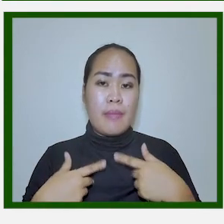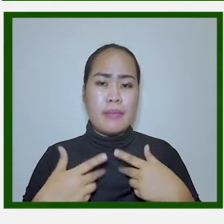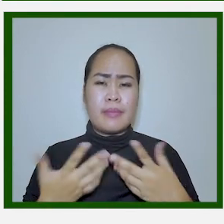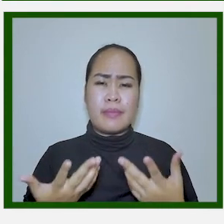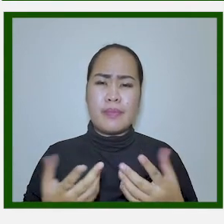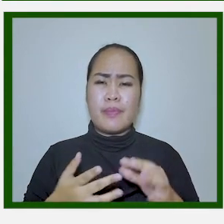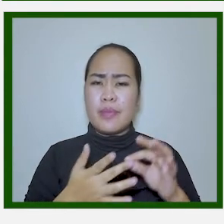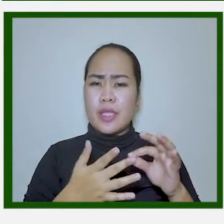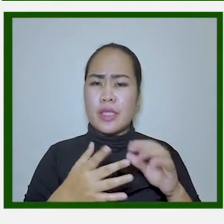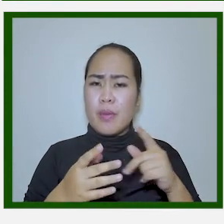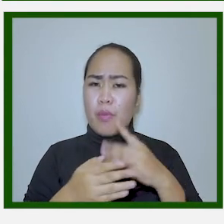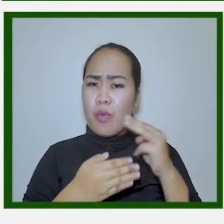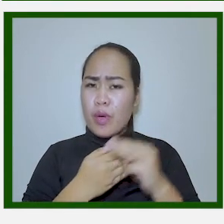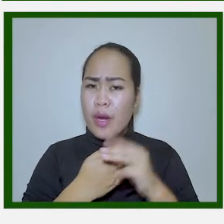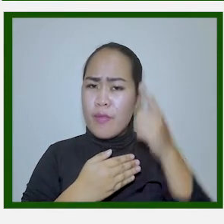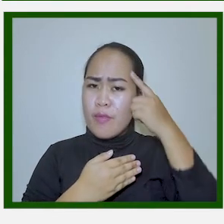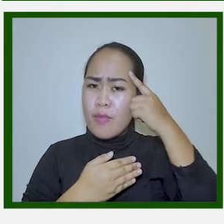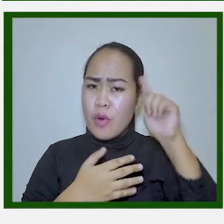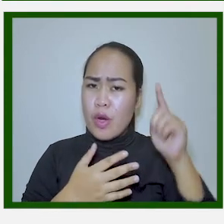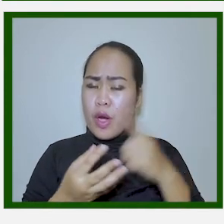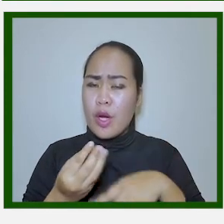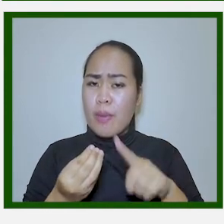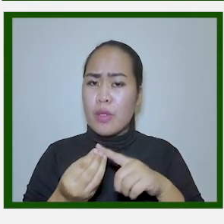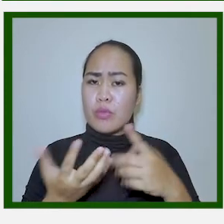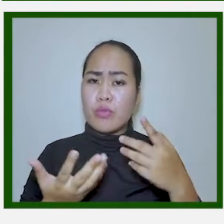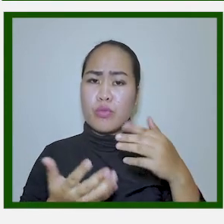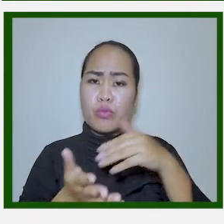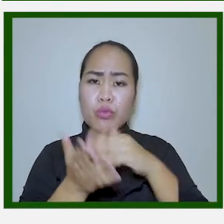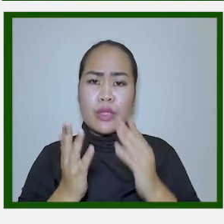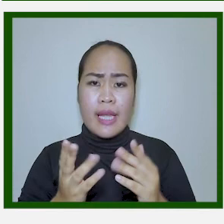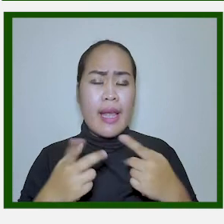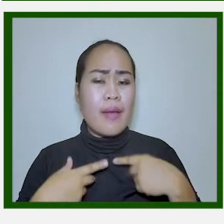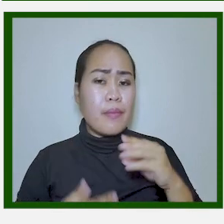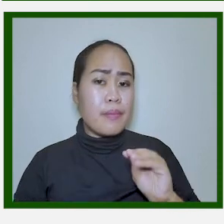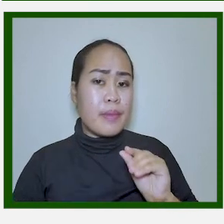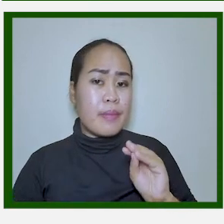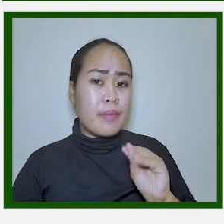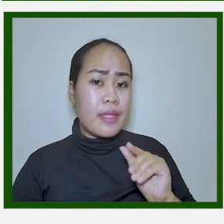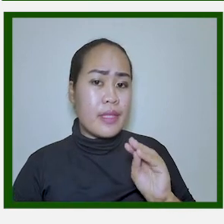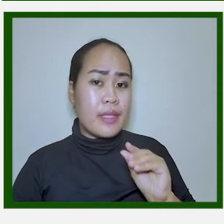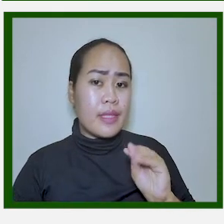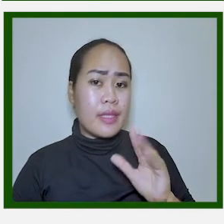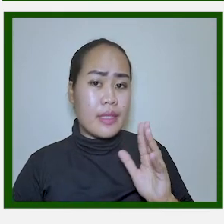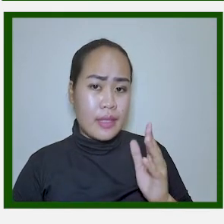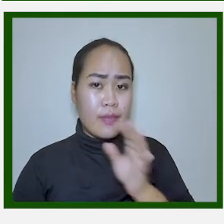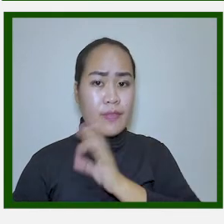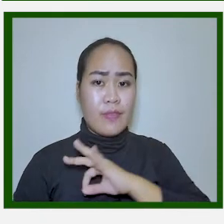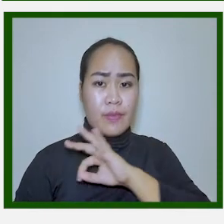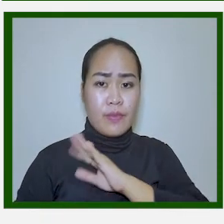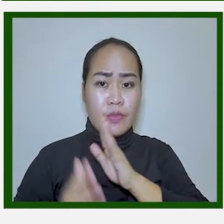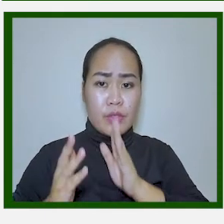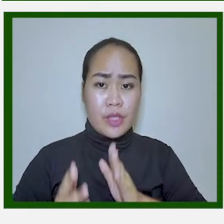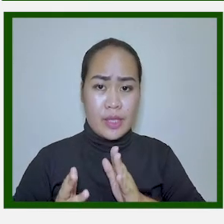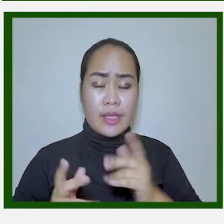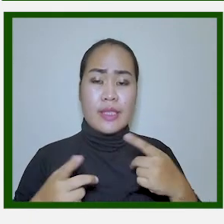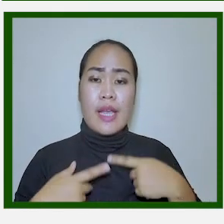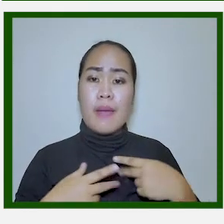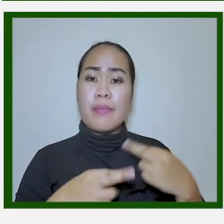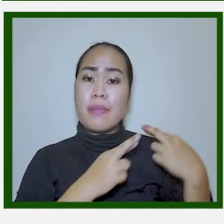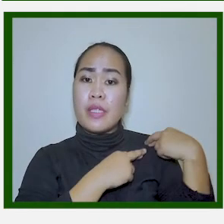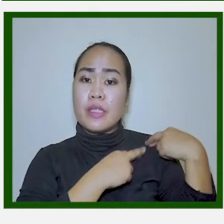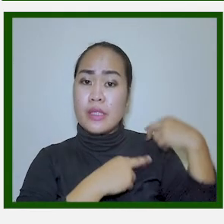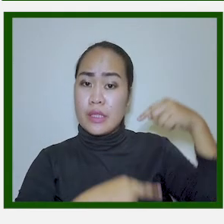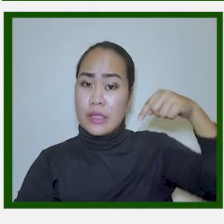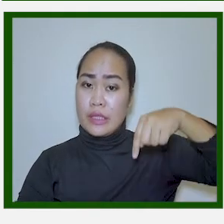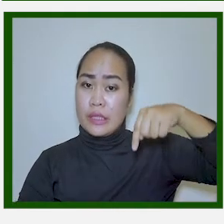15 beneficiaries na mag-i-employ, no, for 20 days dito po naka-assign sa ating barangay hall mismo, no.